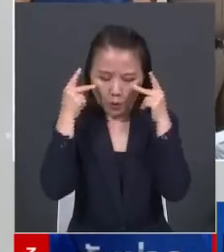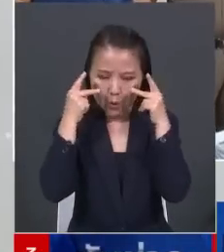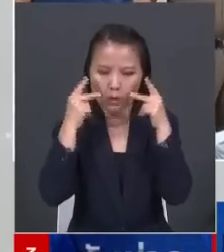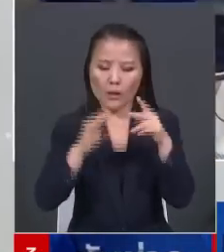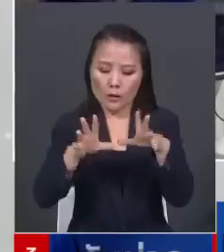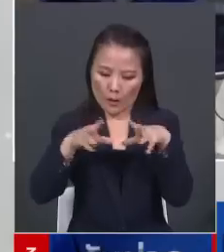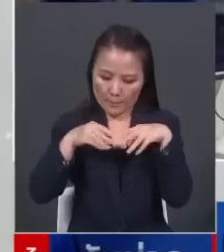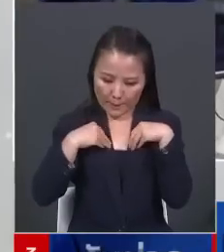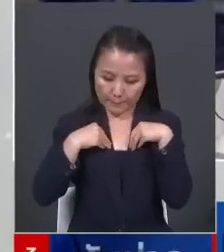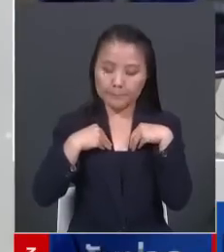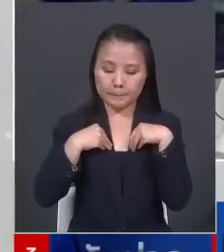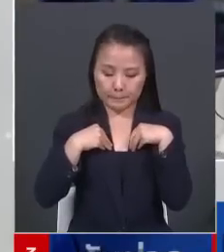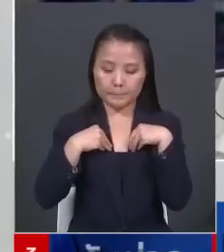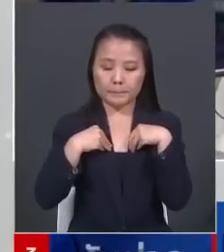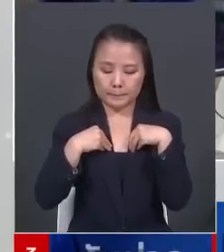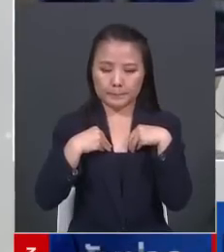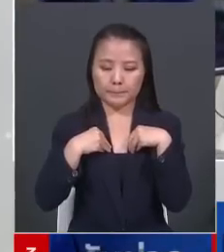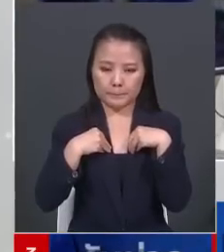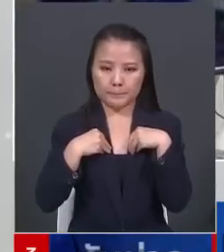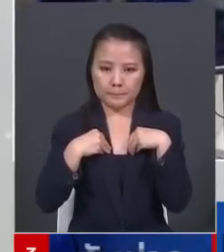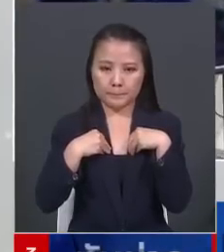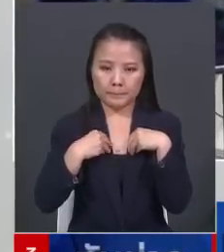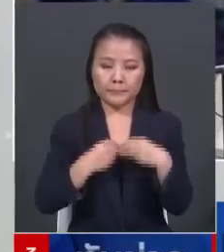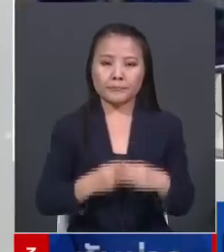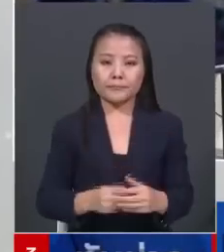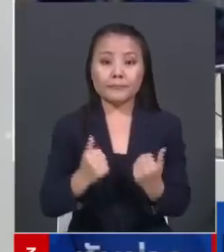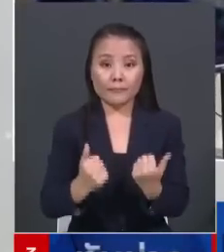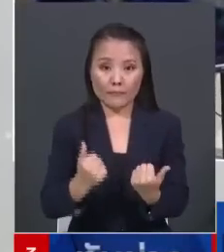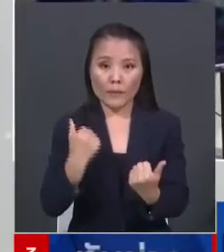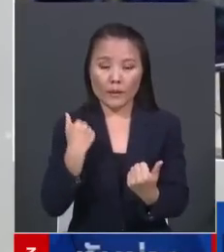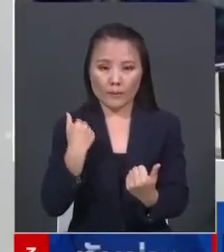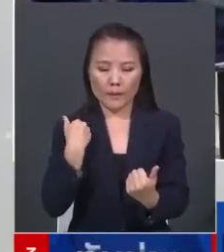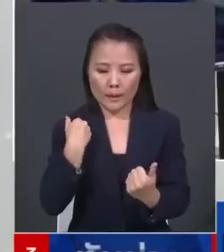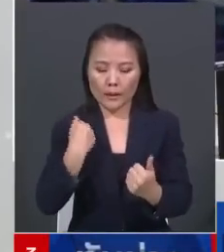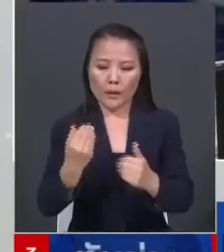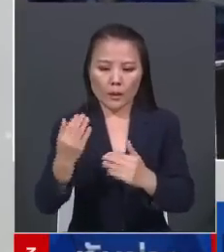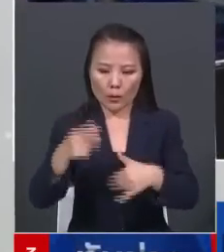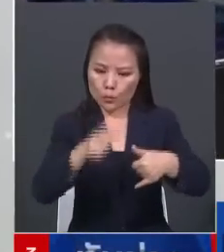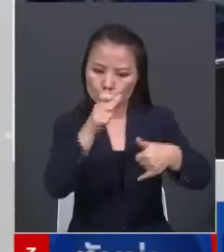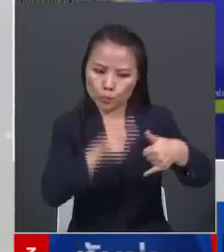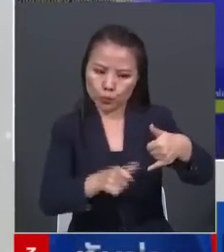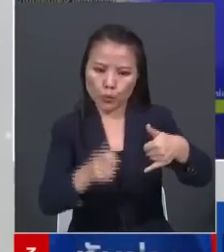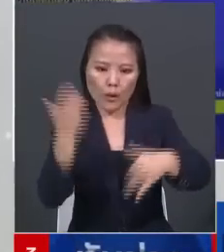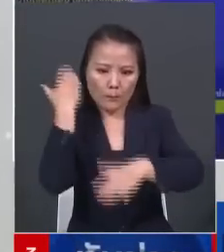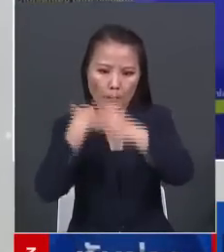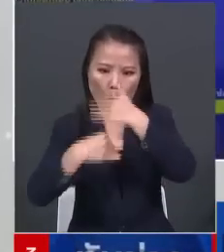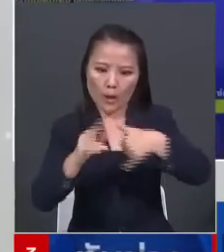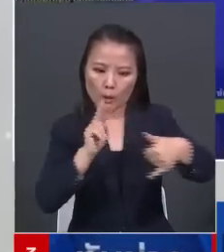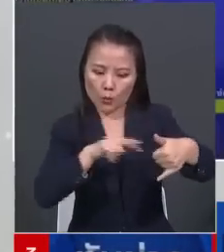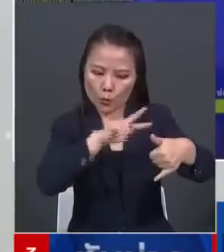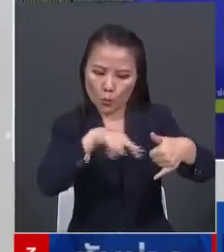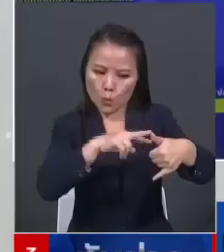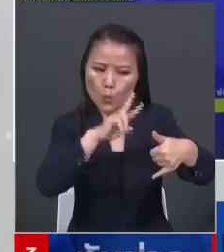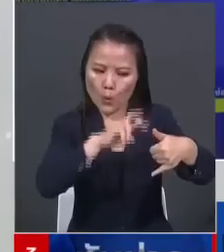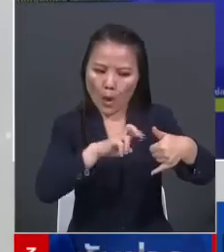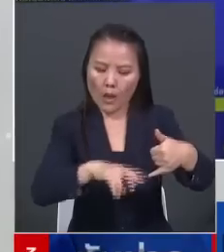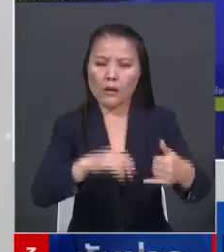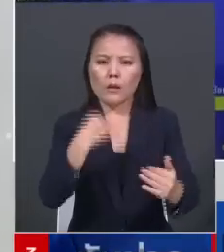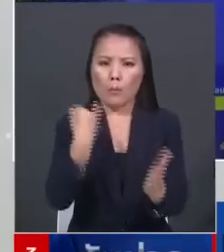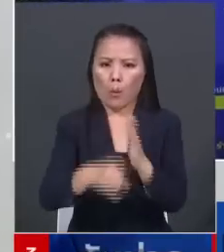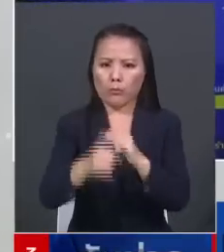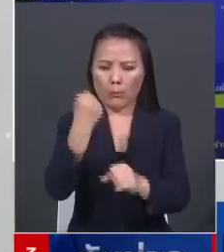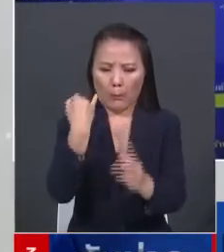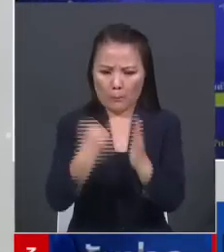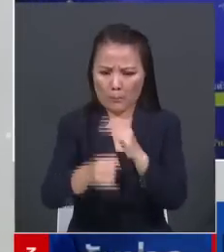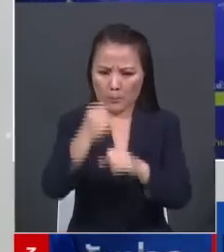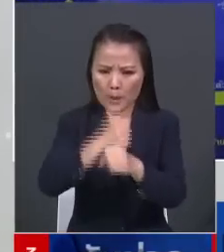รับสารภาพตลอดข้อกล่าวหานะคะทีนี้พอไปตรวจสอบประวัติของในเป้โอ้โหพบคดีติดตัวอื้อเลยนะคะ